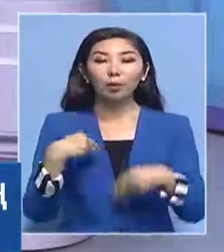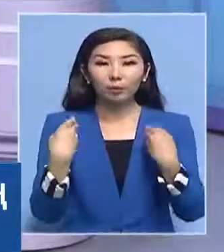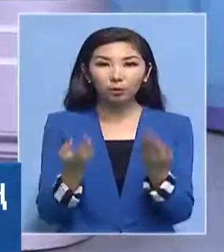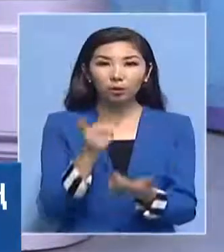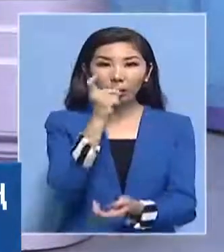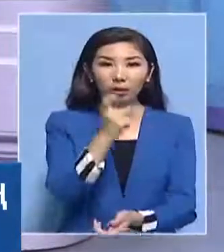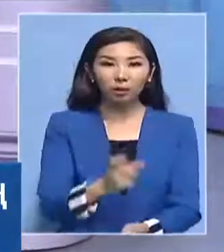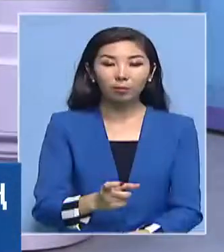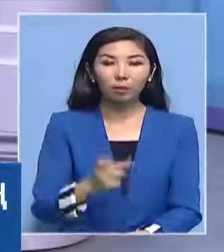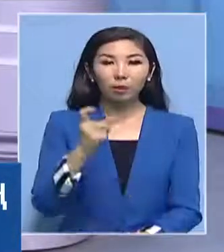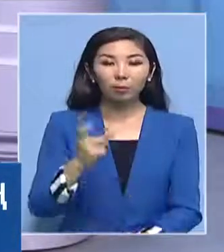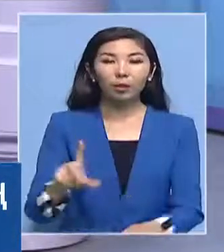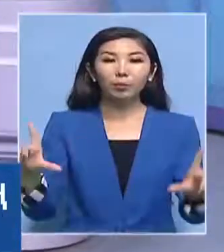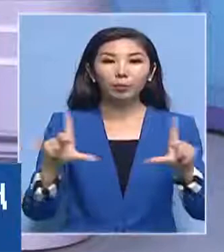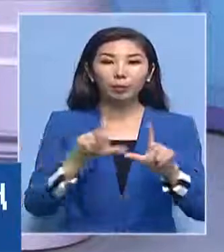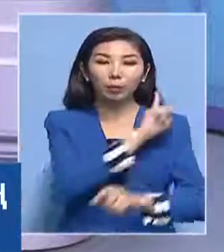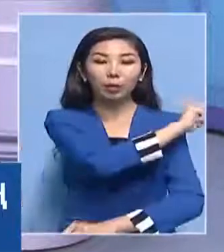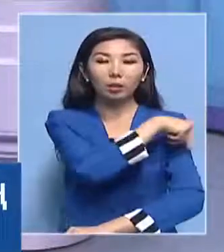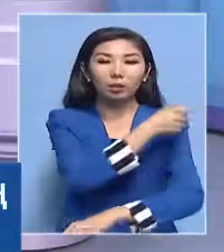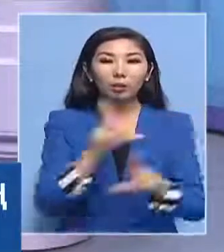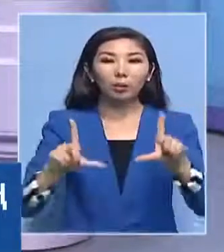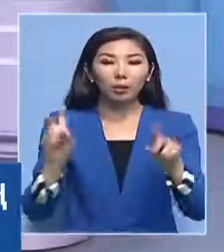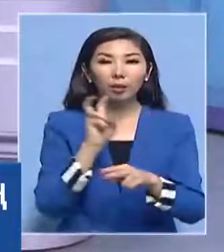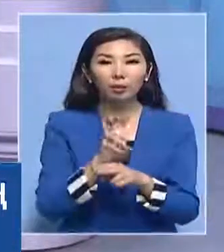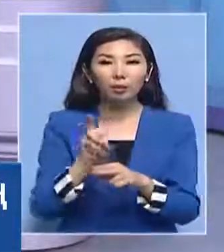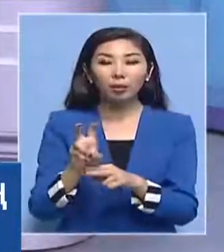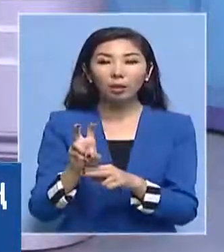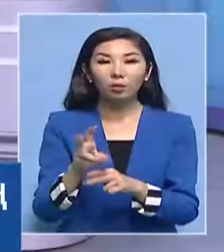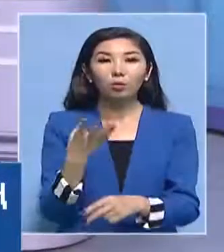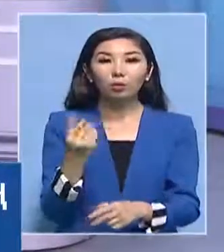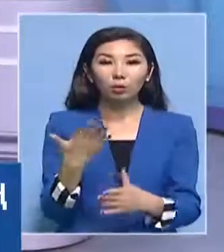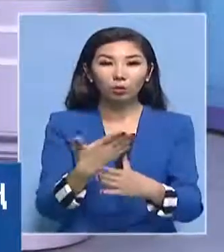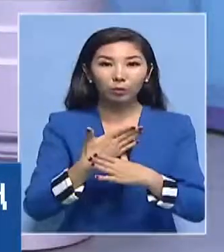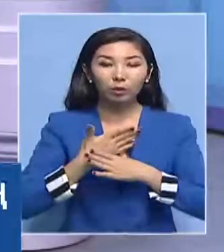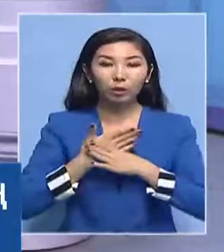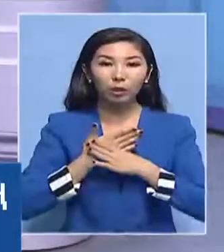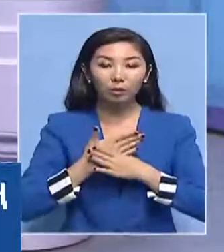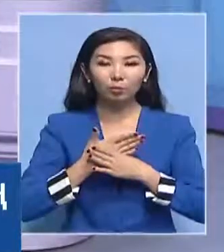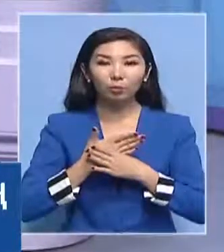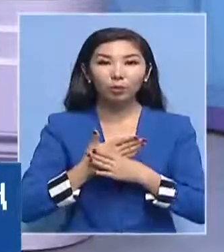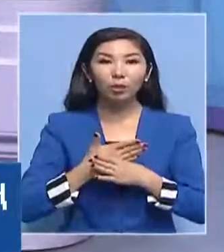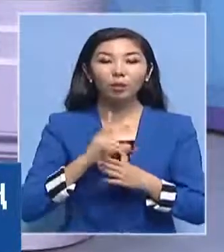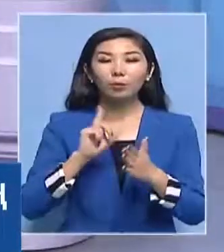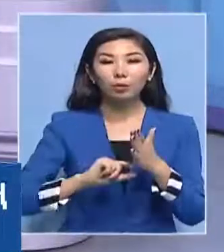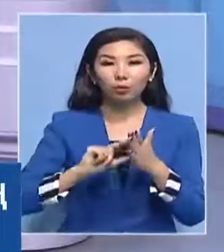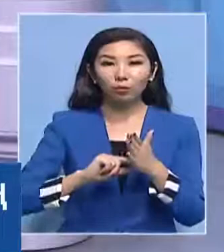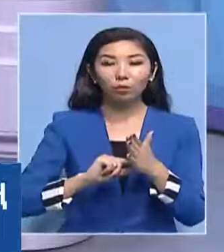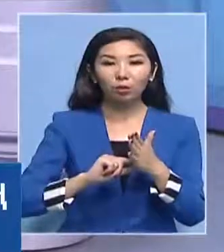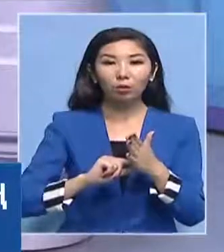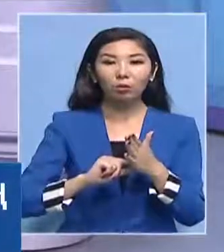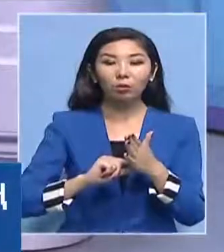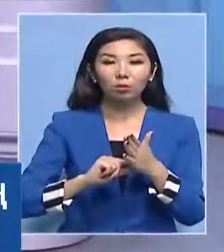Адам поликлиникаға барғанда ол жаңа несін көмегін алатын болып, жаңағы пенсионный фондқа оның